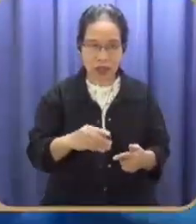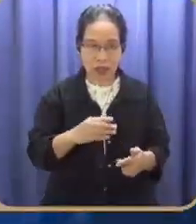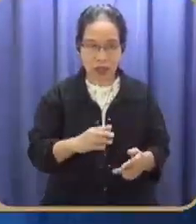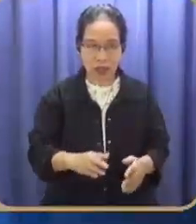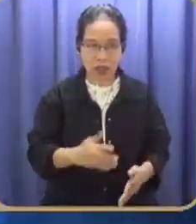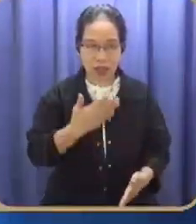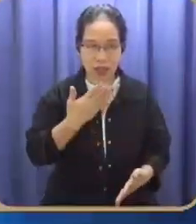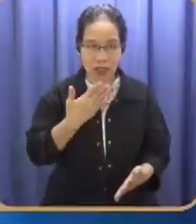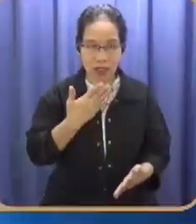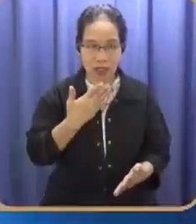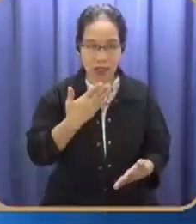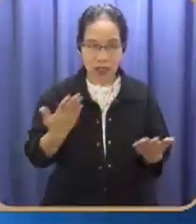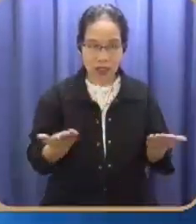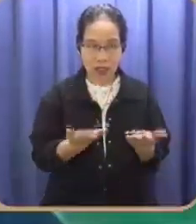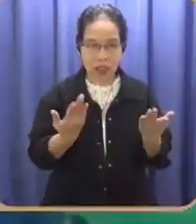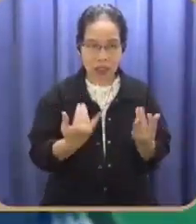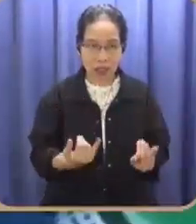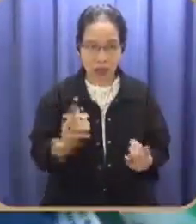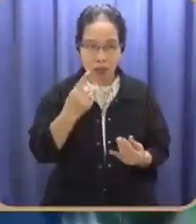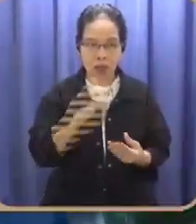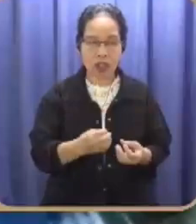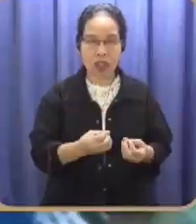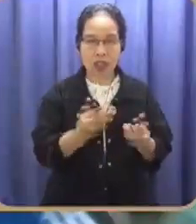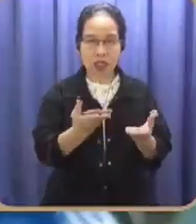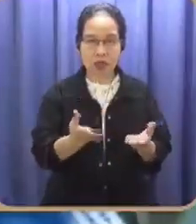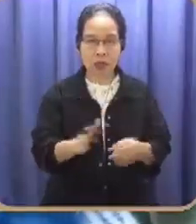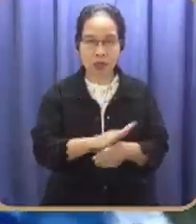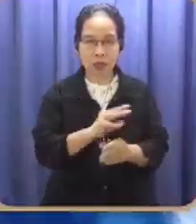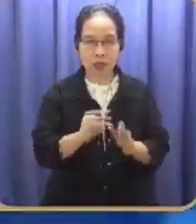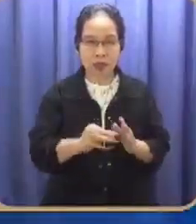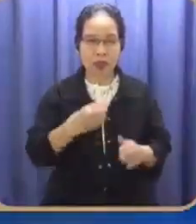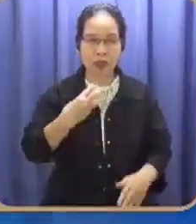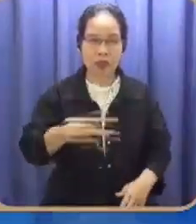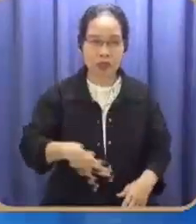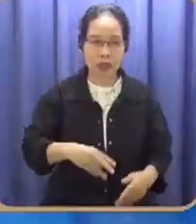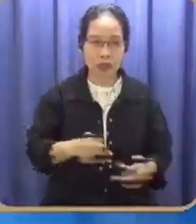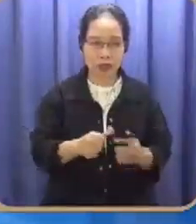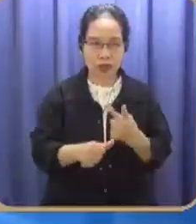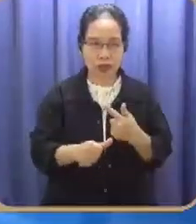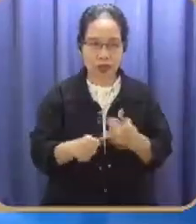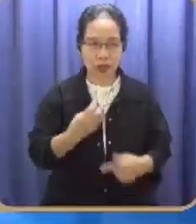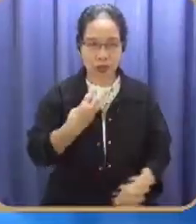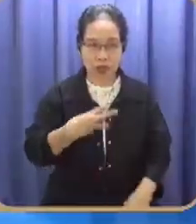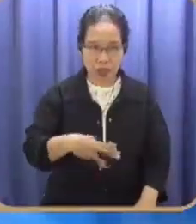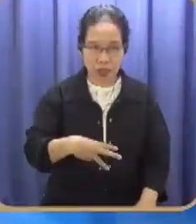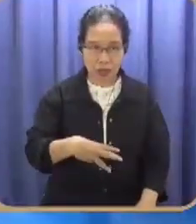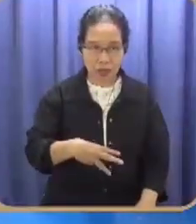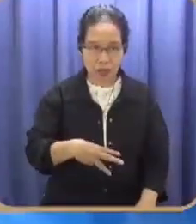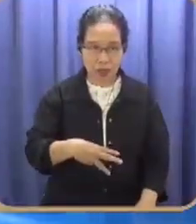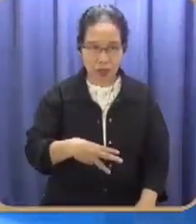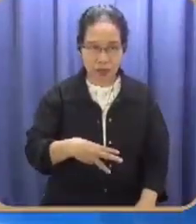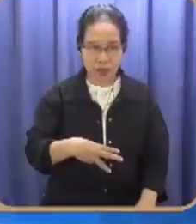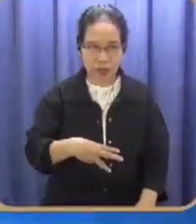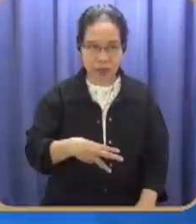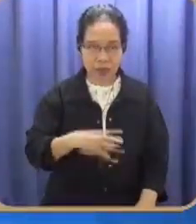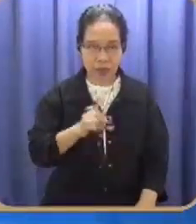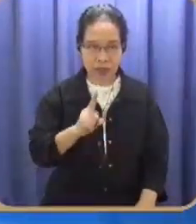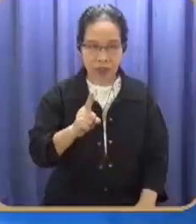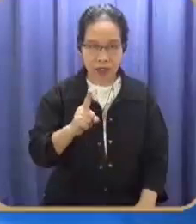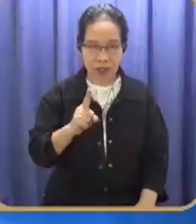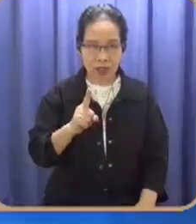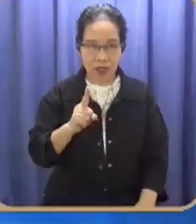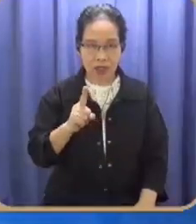nandito po tayo ngayon para bigyang katuparan nga po ang kanyang kahilingan. Una, Kuya, ang kanyang kahilingan po ay isang electric sewing